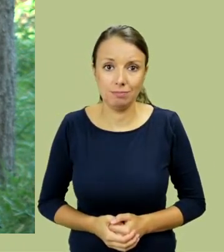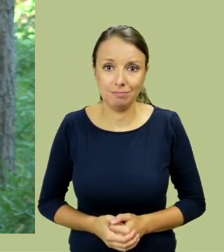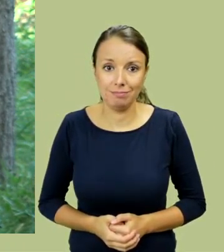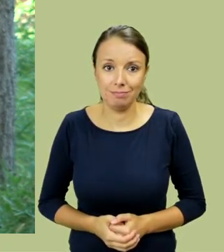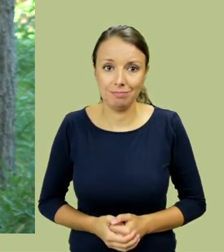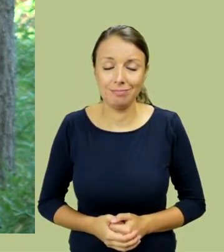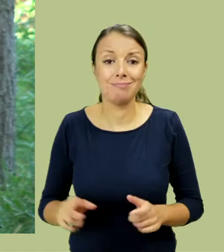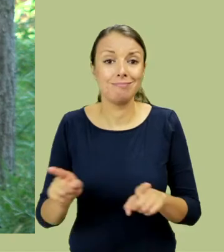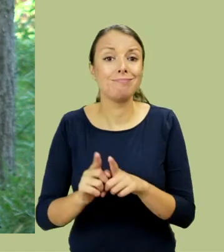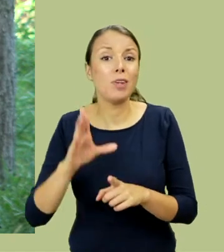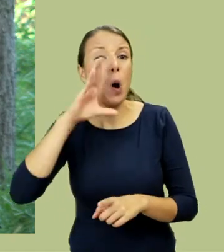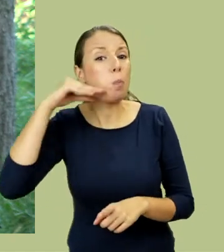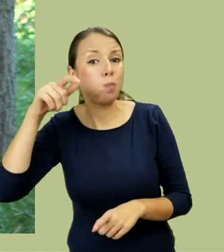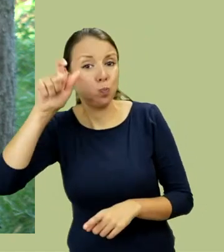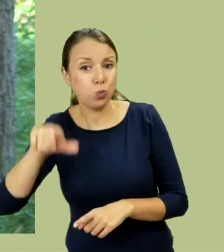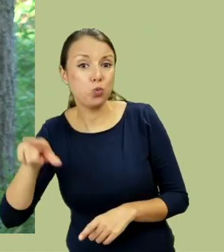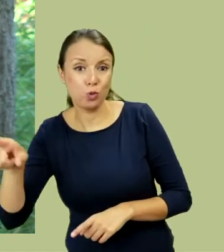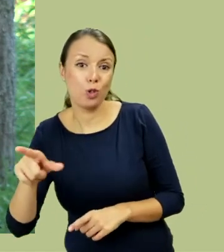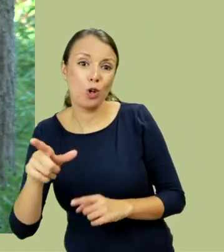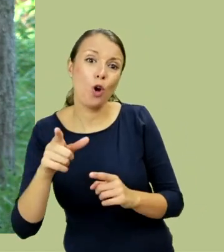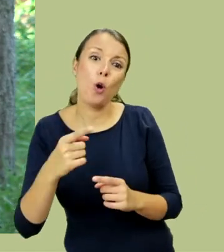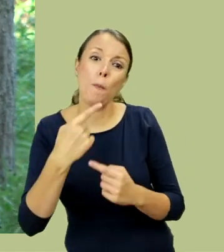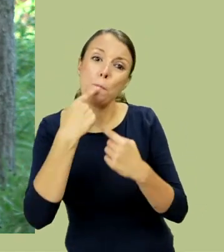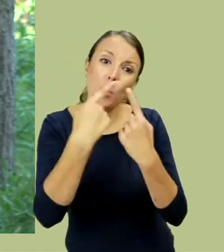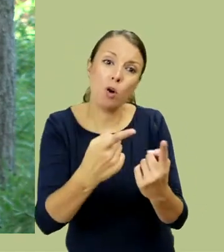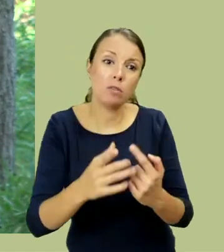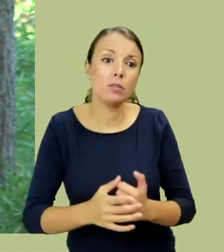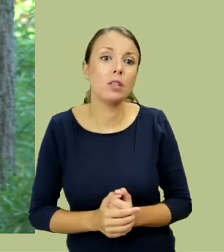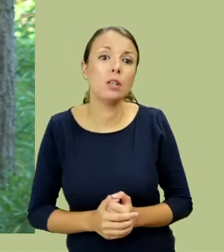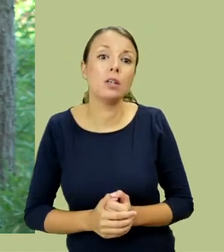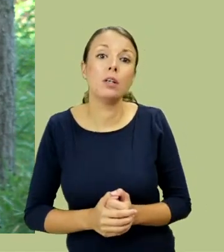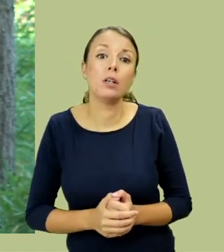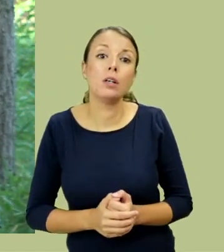to kobiety pierwsze poczuły